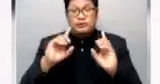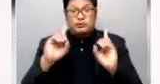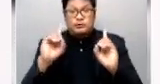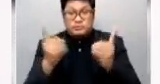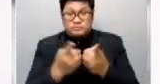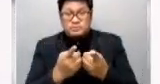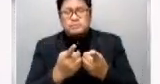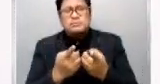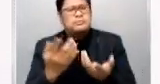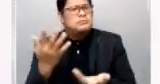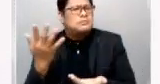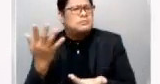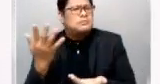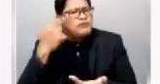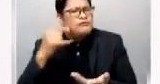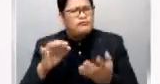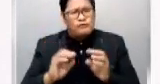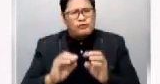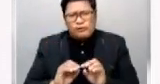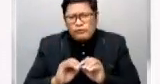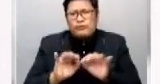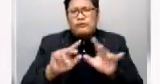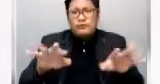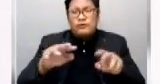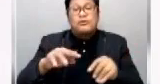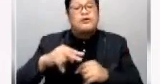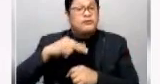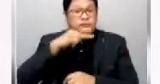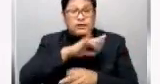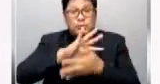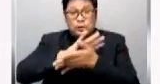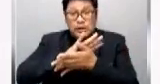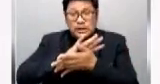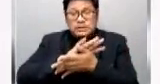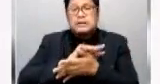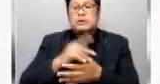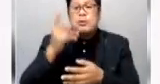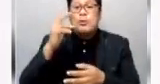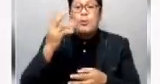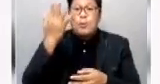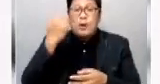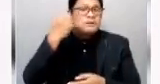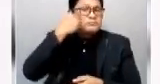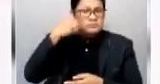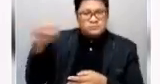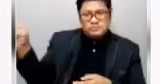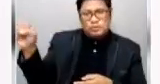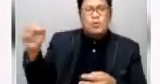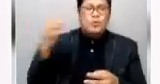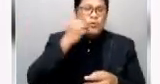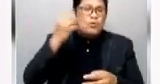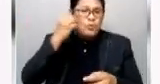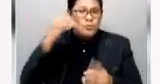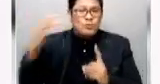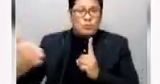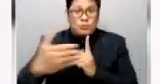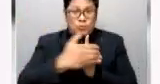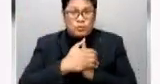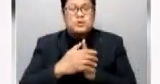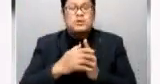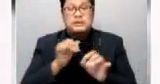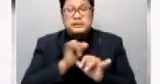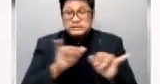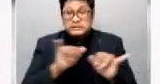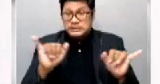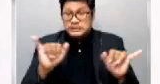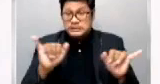dahilan ng pagkalat ng COVID-19 sa lungsod ay ang mga lumalabag sa home quarantine. Kapansin-pansin din sa pag-iikot doon ng GMA